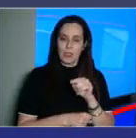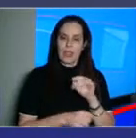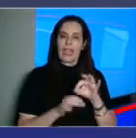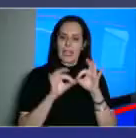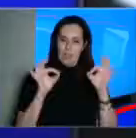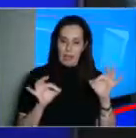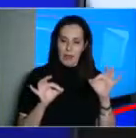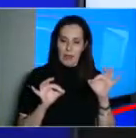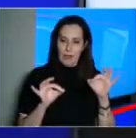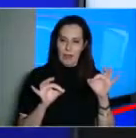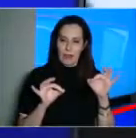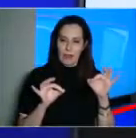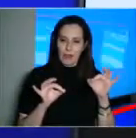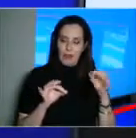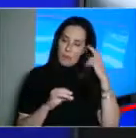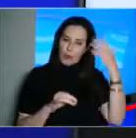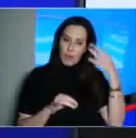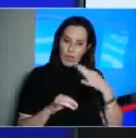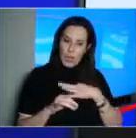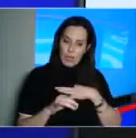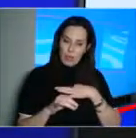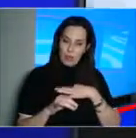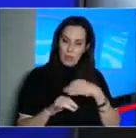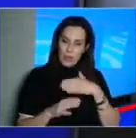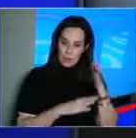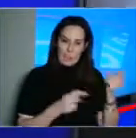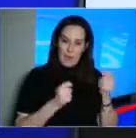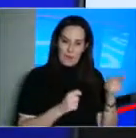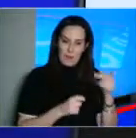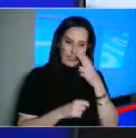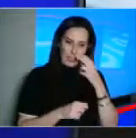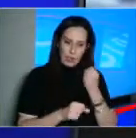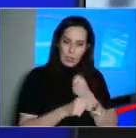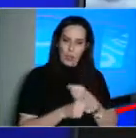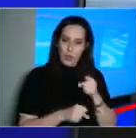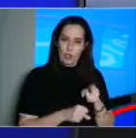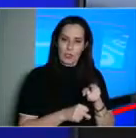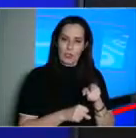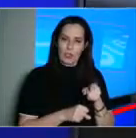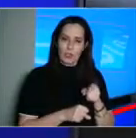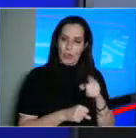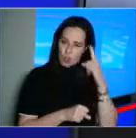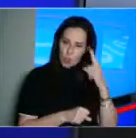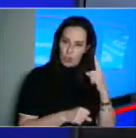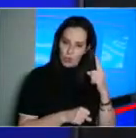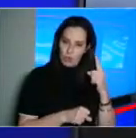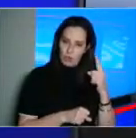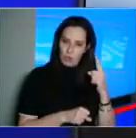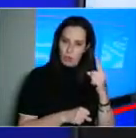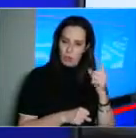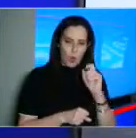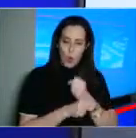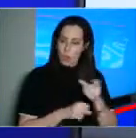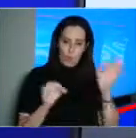התחיל מהמחשבה שלי, מהפנייה שלי אל אריק כדי לנסות ולעשות את זה. אתה יודע שלא עשו על זה